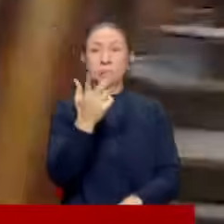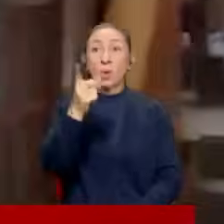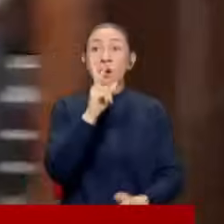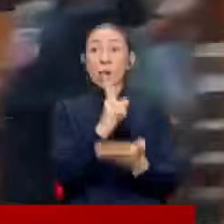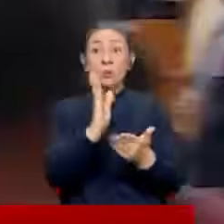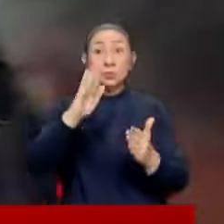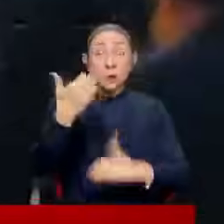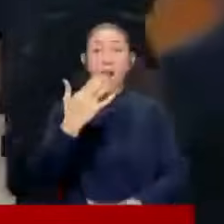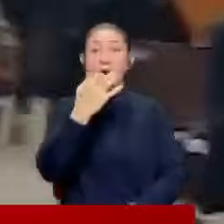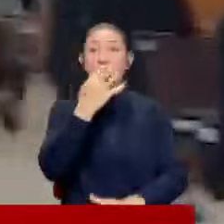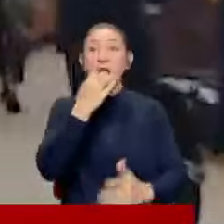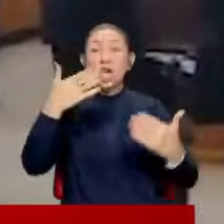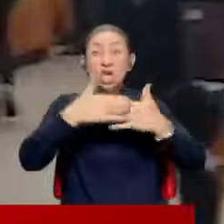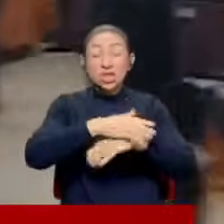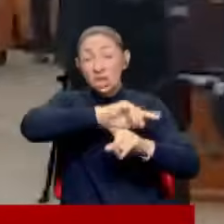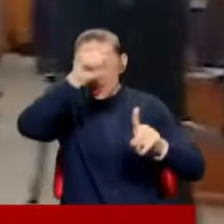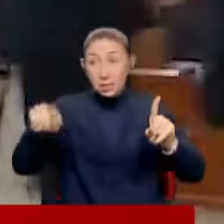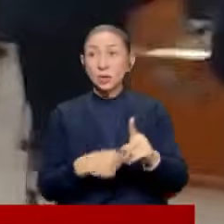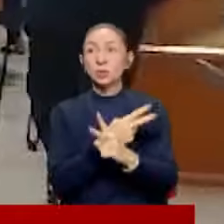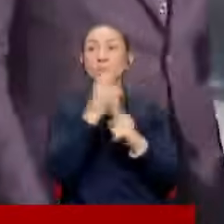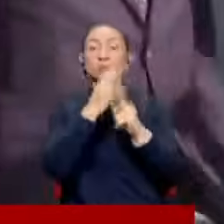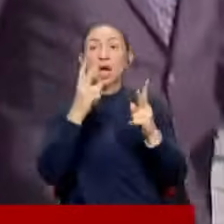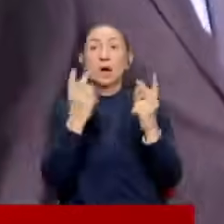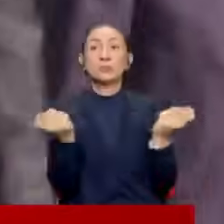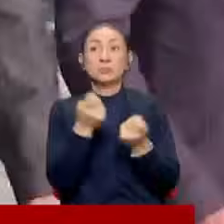karardan sonra Ankara Geceden gündüze